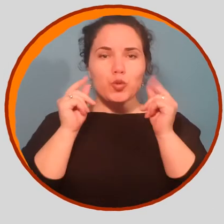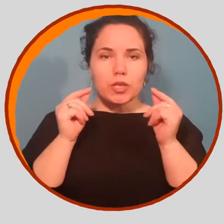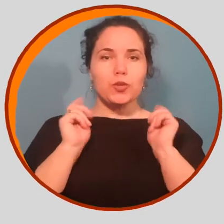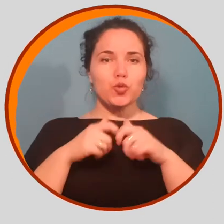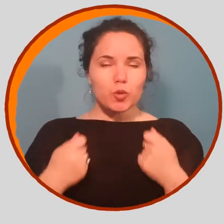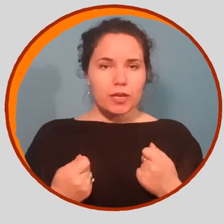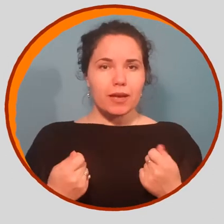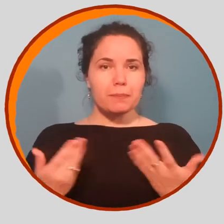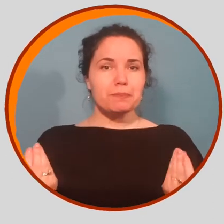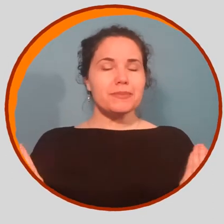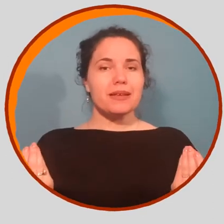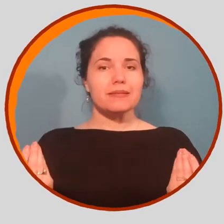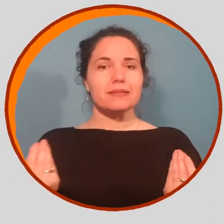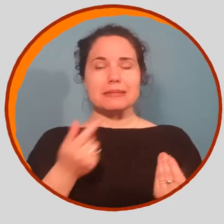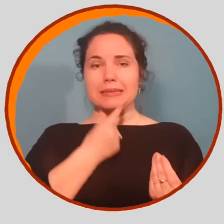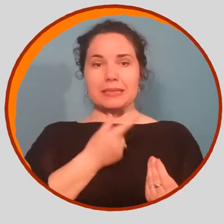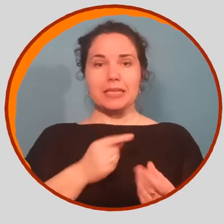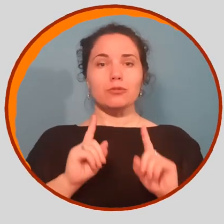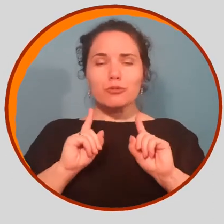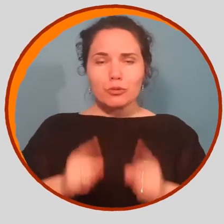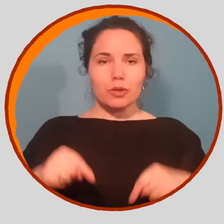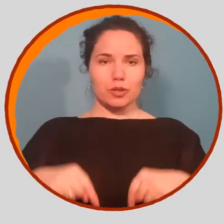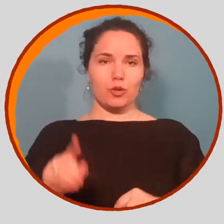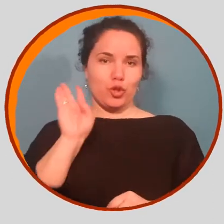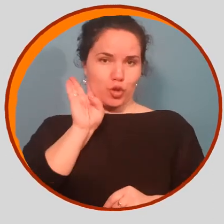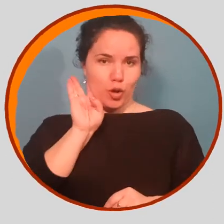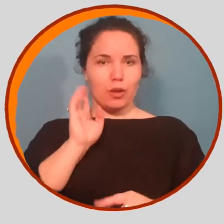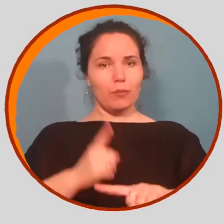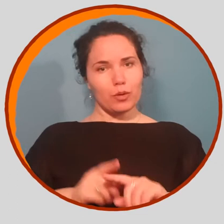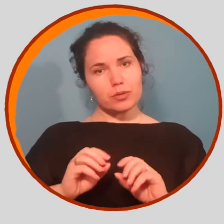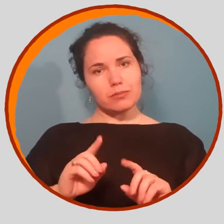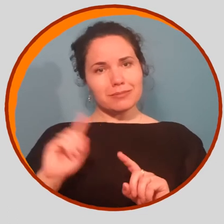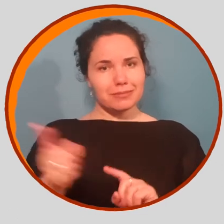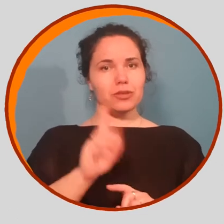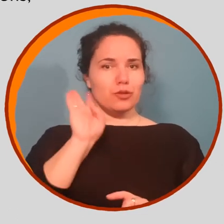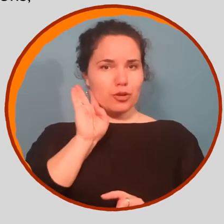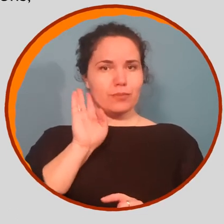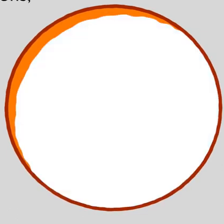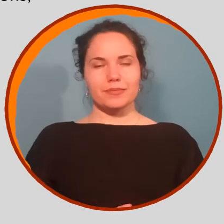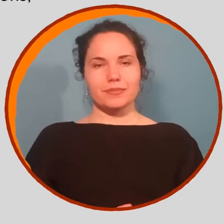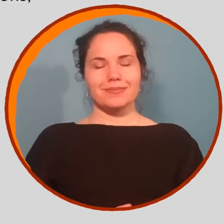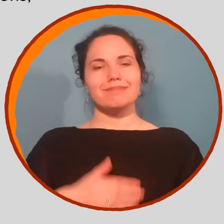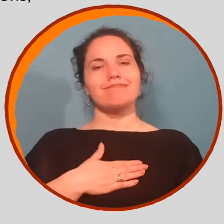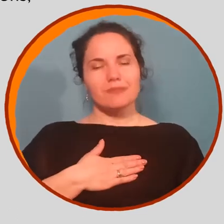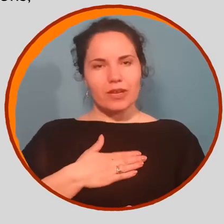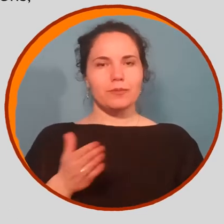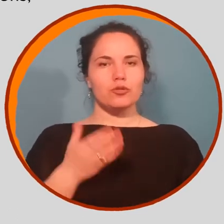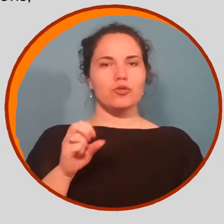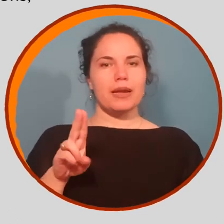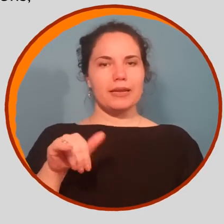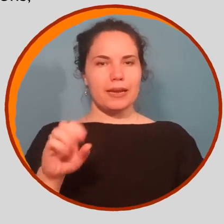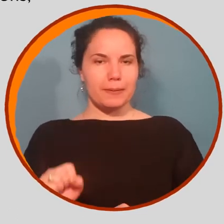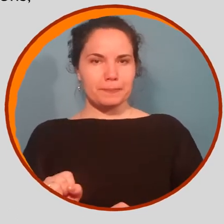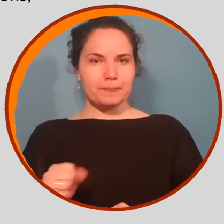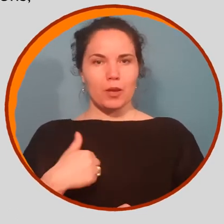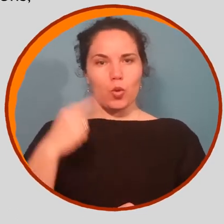Faleminderit shumë Anila. Mendoj që këto janë këshilla me shumë vlerë për secilin prej nesh, ndaj jemi kuriozë të interesuar për temën e ardhshme, kështu